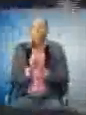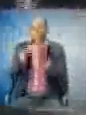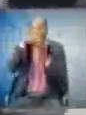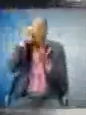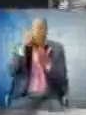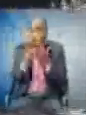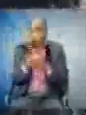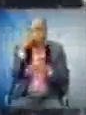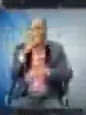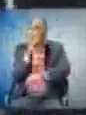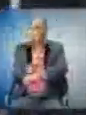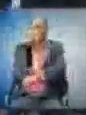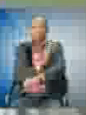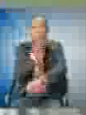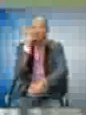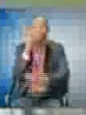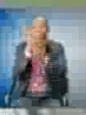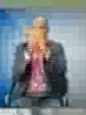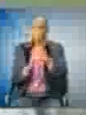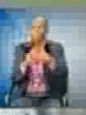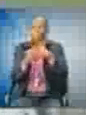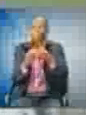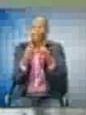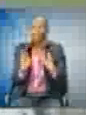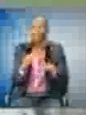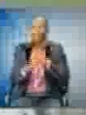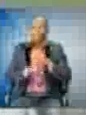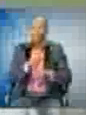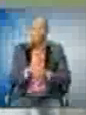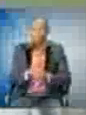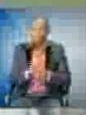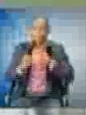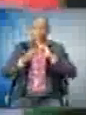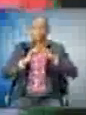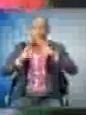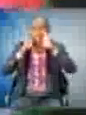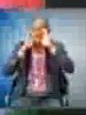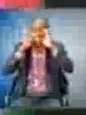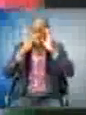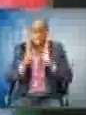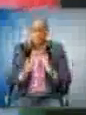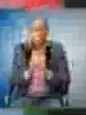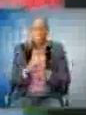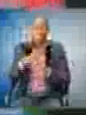soit peu leurs résultats avant la fin de l'année. Au dire des pédagogues, la période de la détente